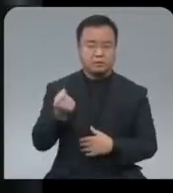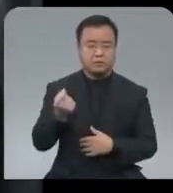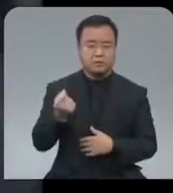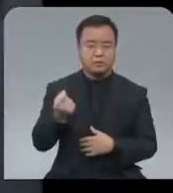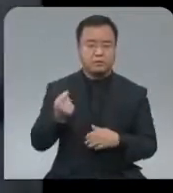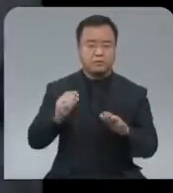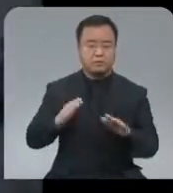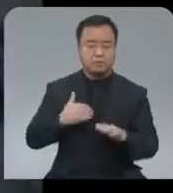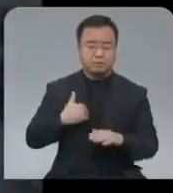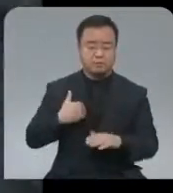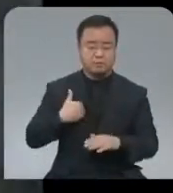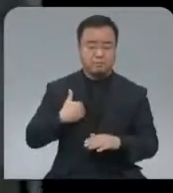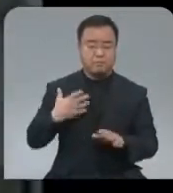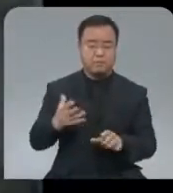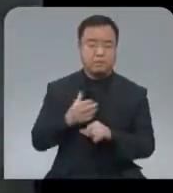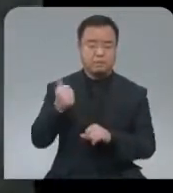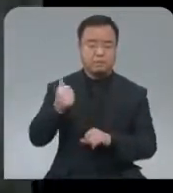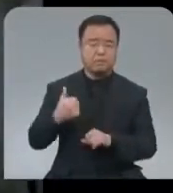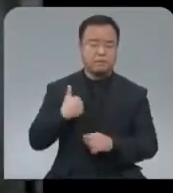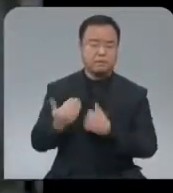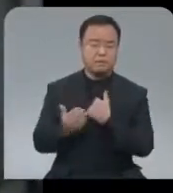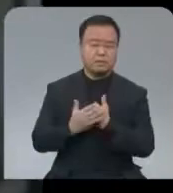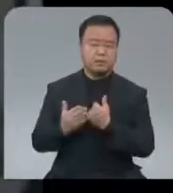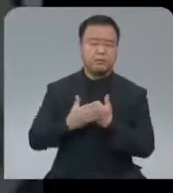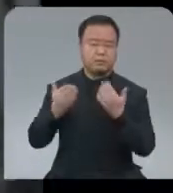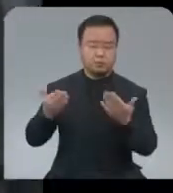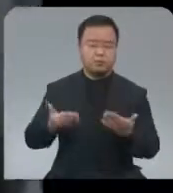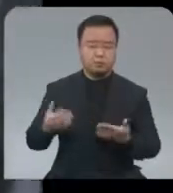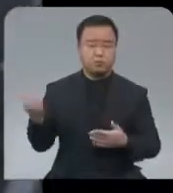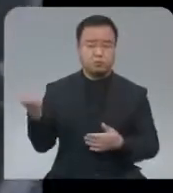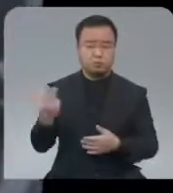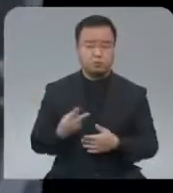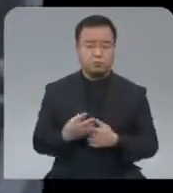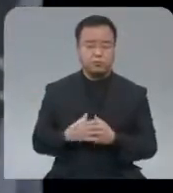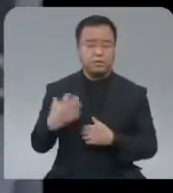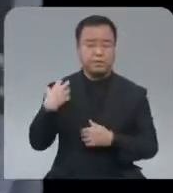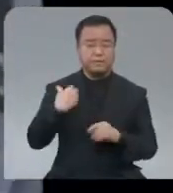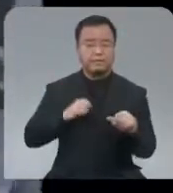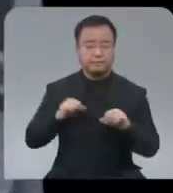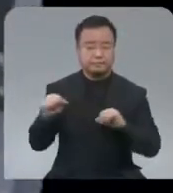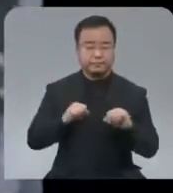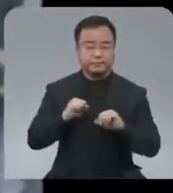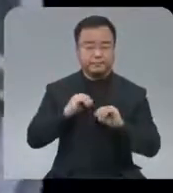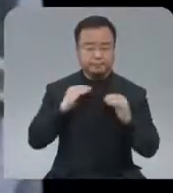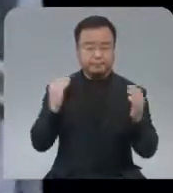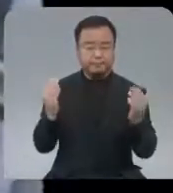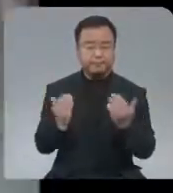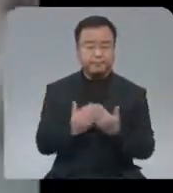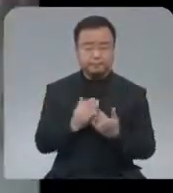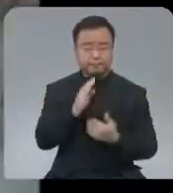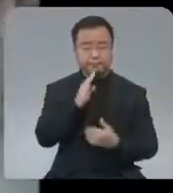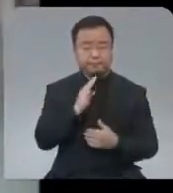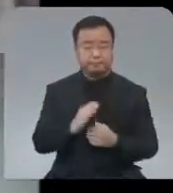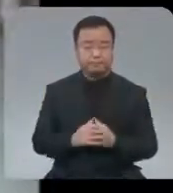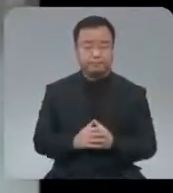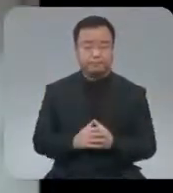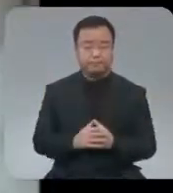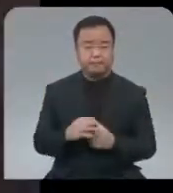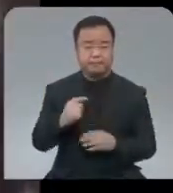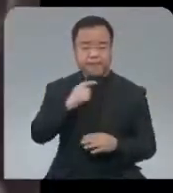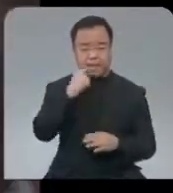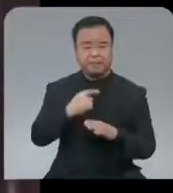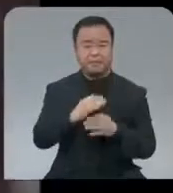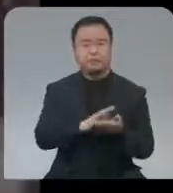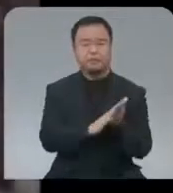军保安司令官，负责调查朴正熙总统遇害事件，后于同年12月12日发动军事叛